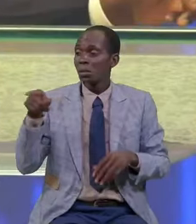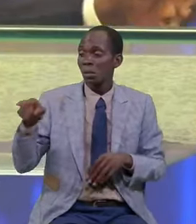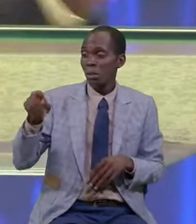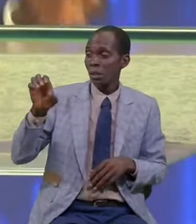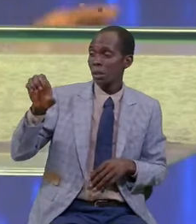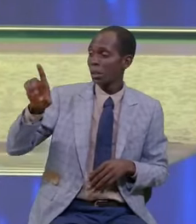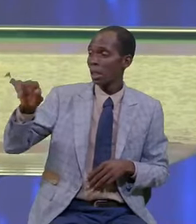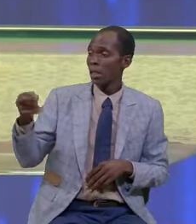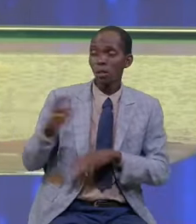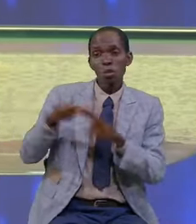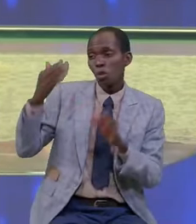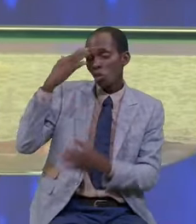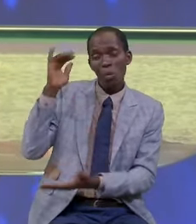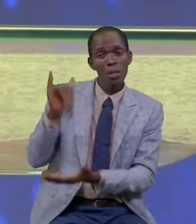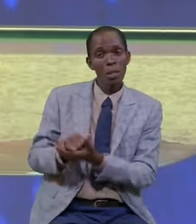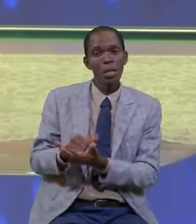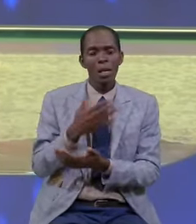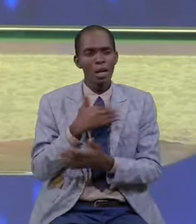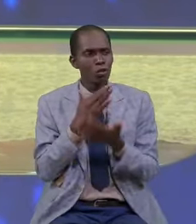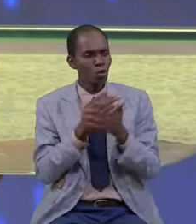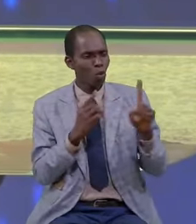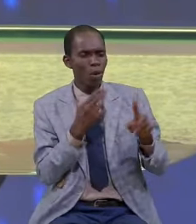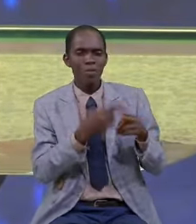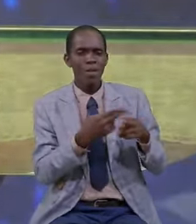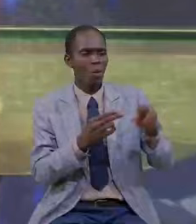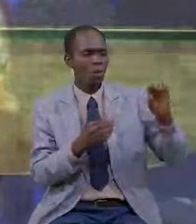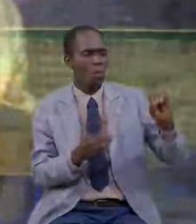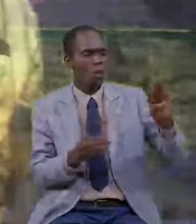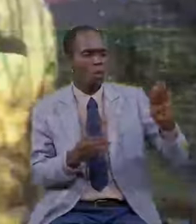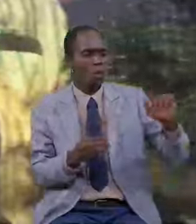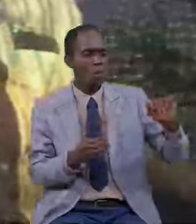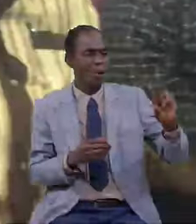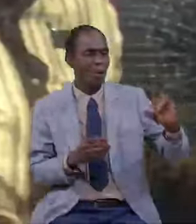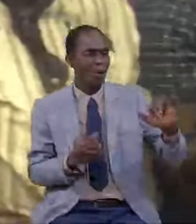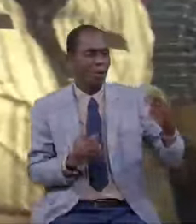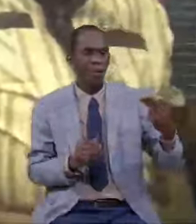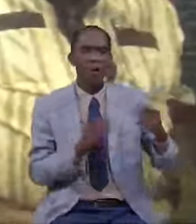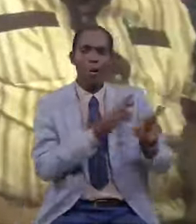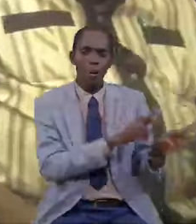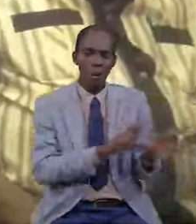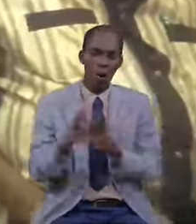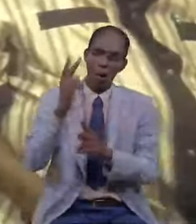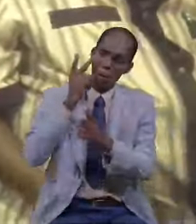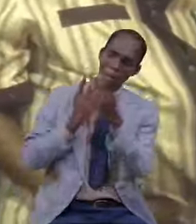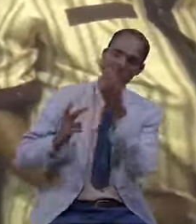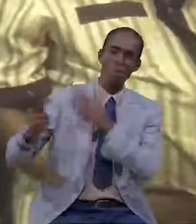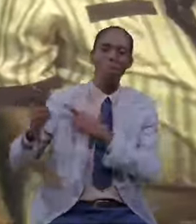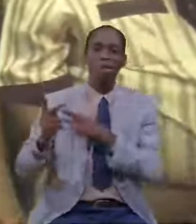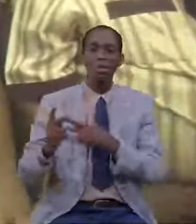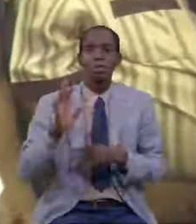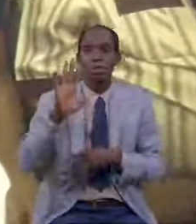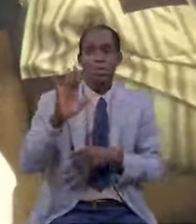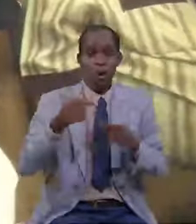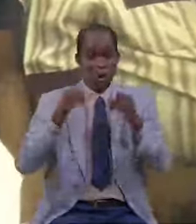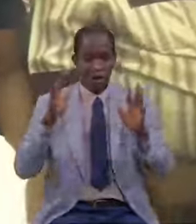de l'enlèvement. Et Élie ne savait pas cela, mais déjà, quelqu'un a appelé. Abdia a déjà prophétisé sur